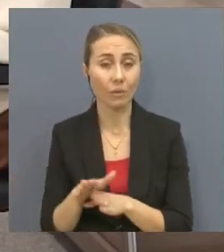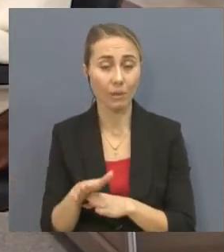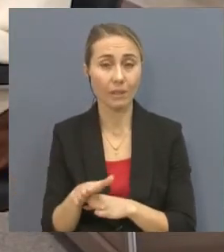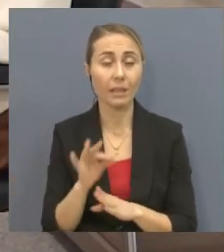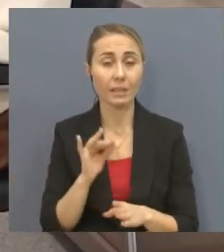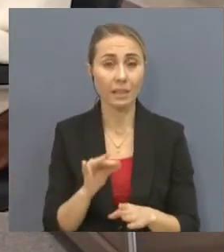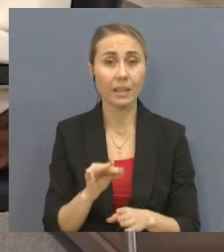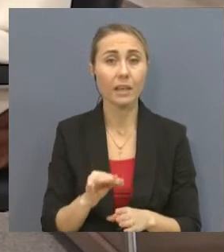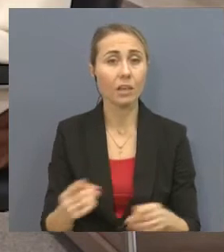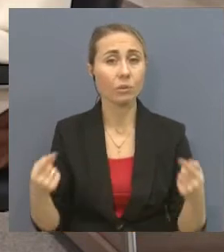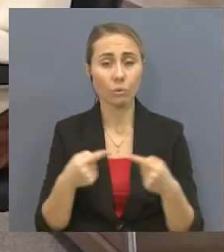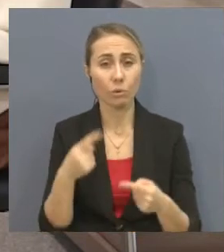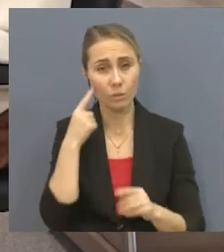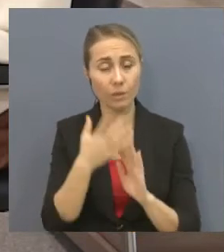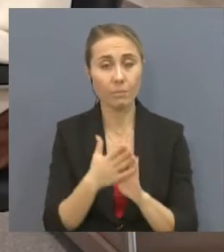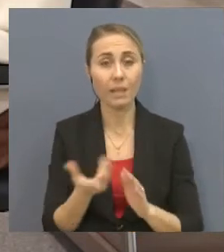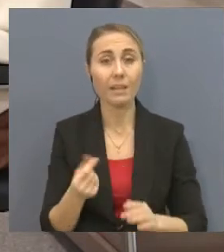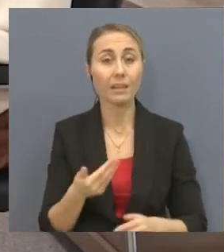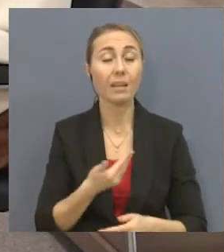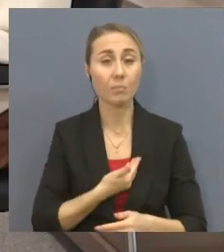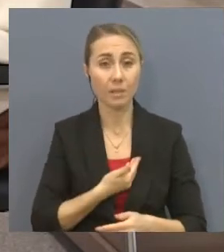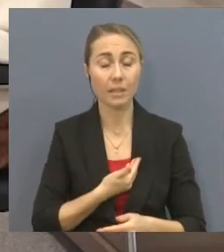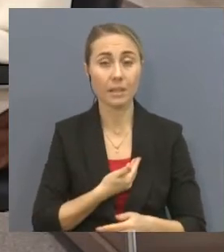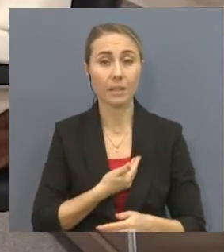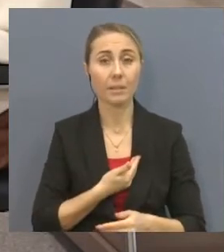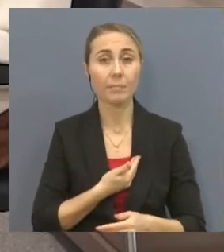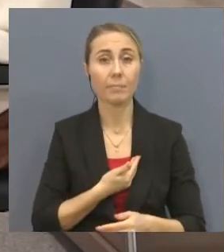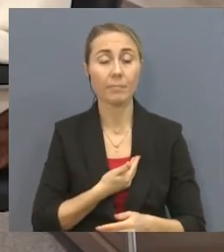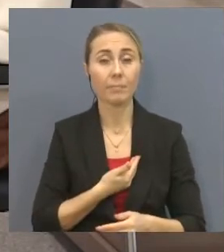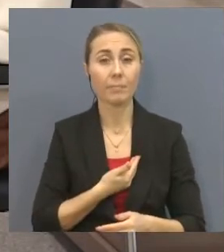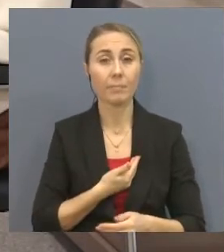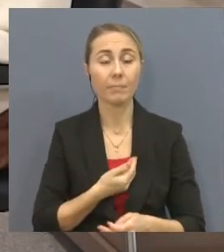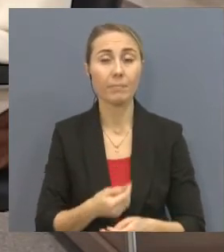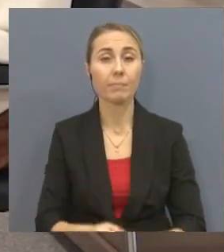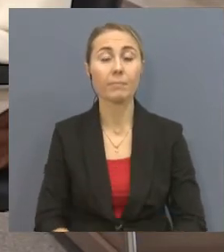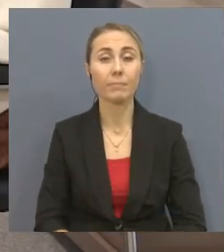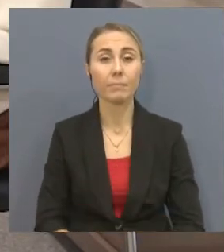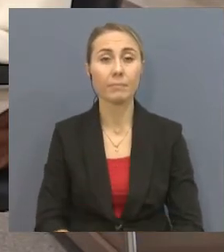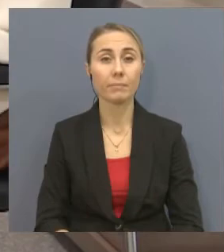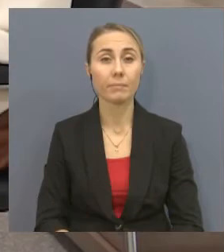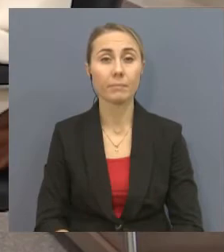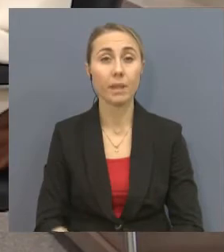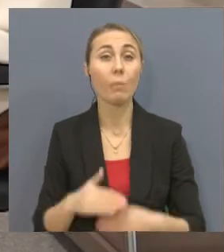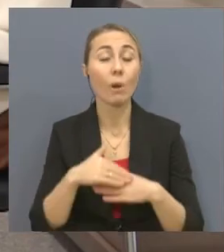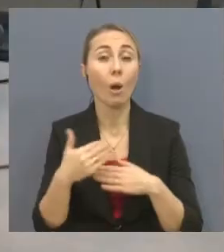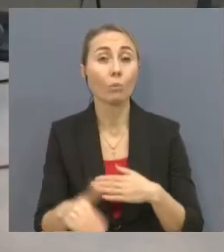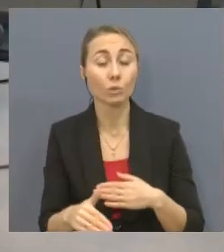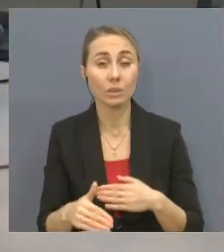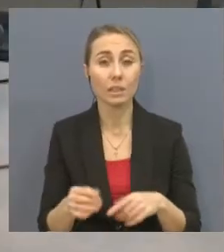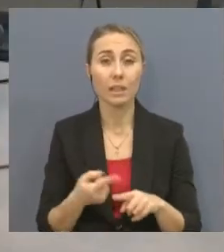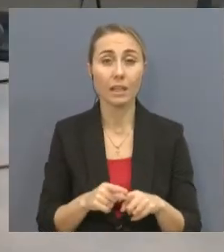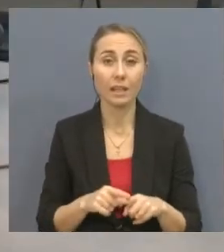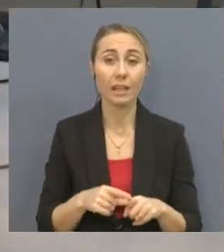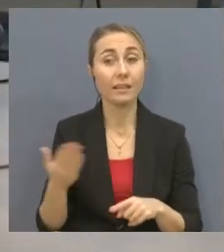четко понимать где мы скажем так пропустили те или иные работы